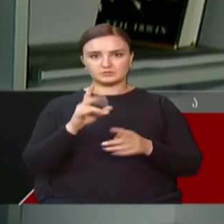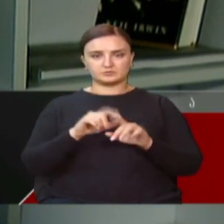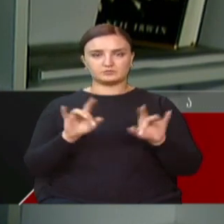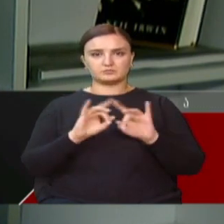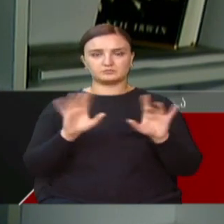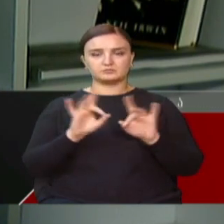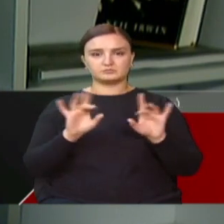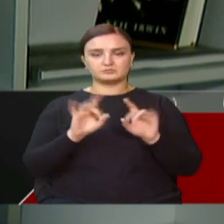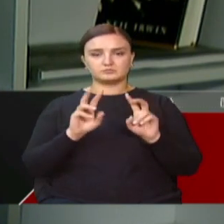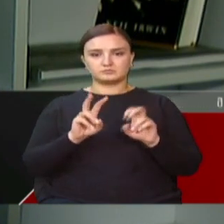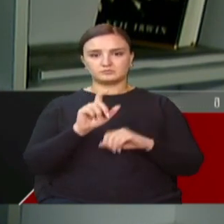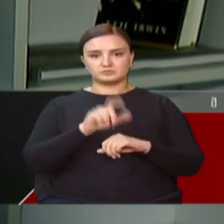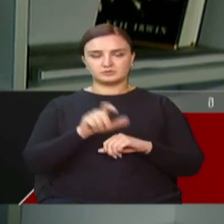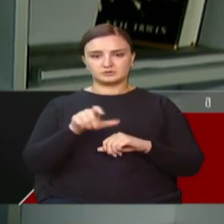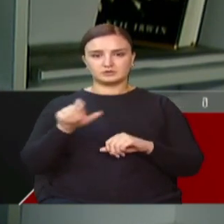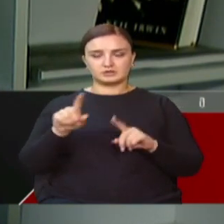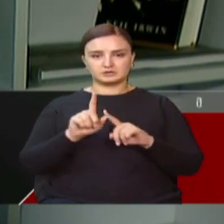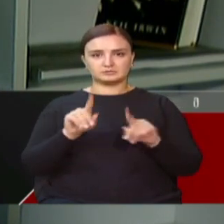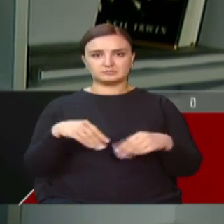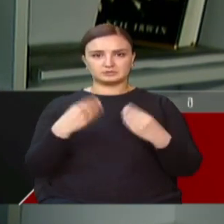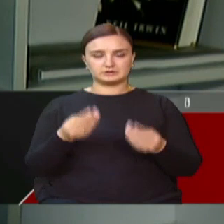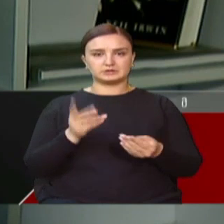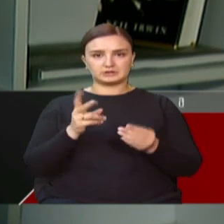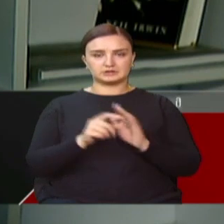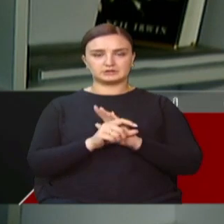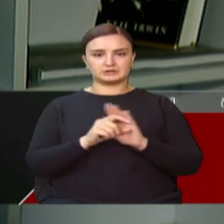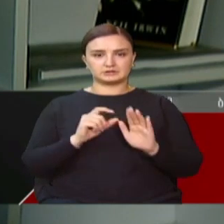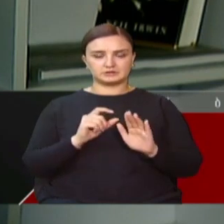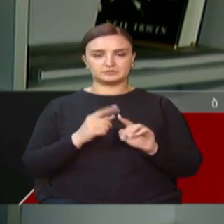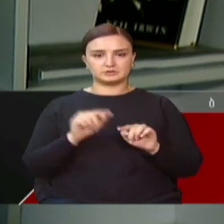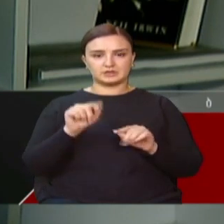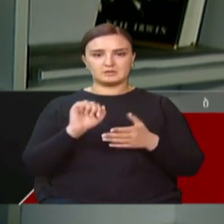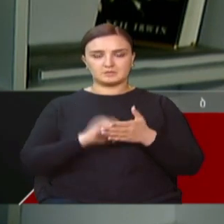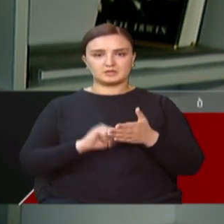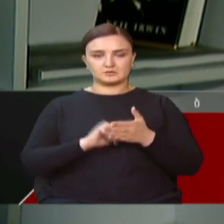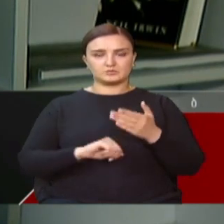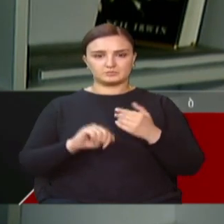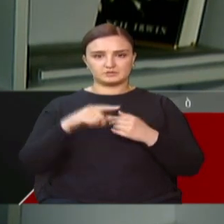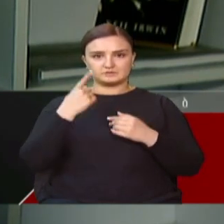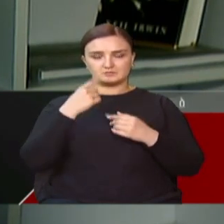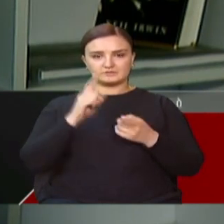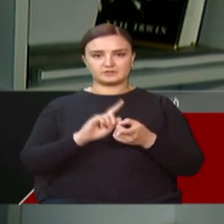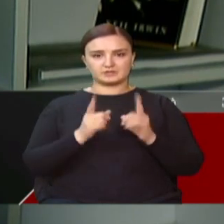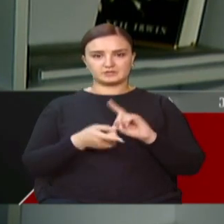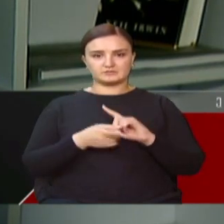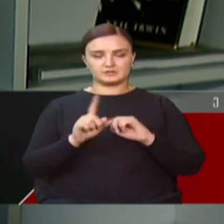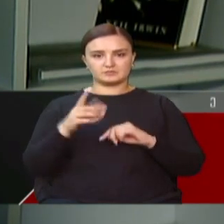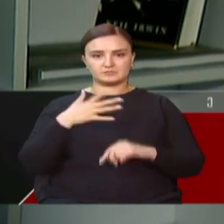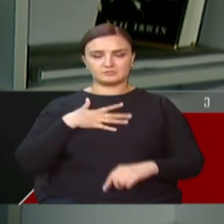და ხალხს მაინც მისცეთ მეთქი კანდიდატის სტატუსი. ამ არგუმენტს რა ვიძახი ნაცვლად იმისა, რომ